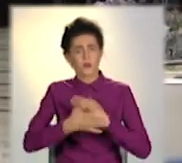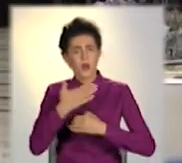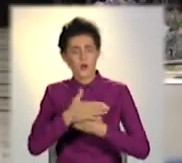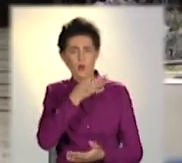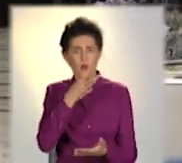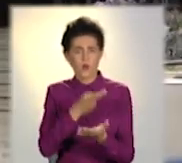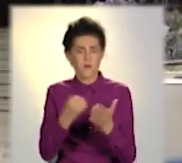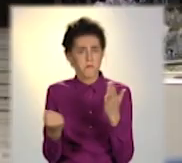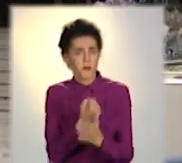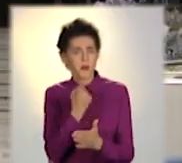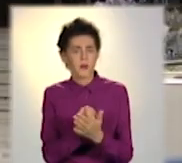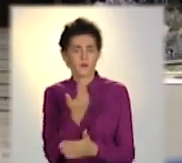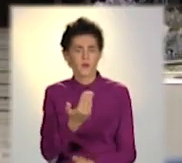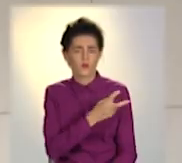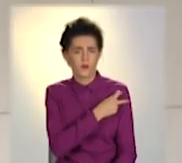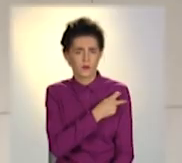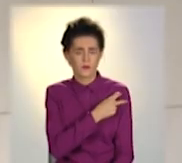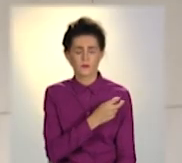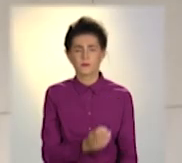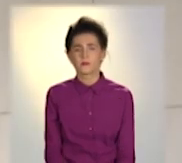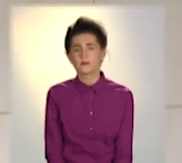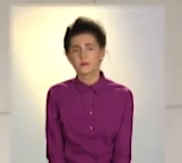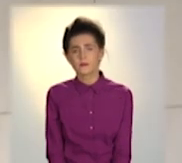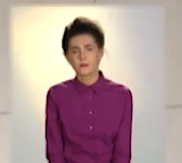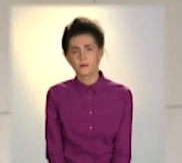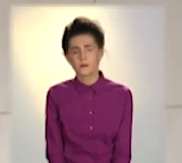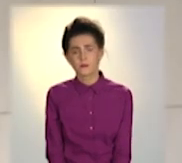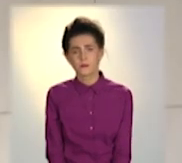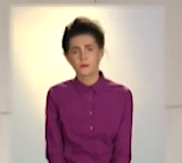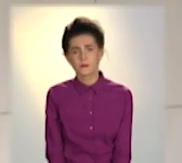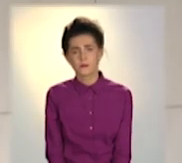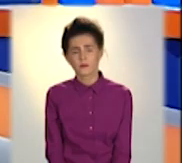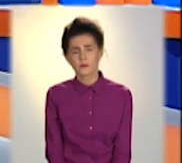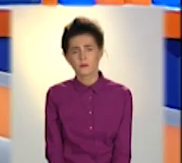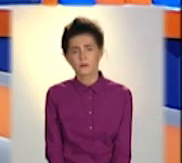побиття медиків. Марія Сергієва, Максим Кривошенко, телеканал «Донбас».